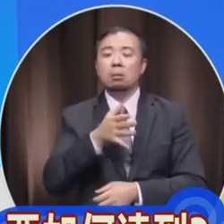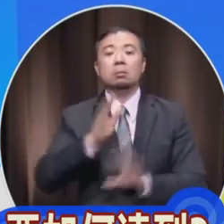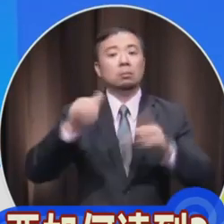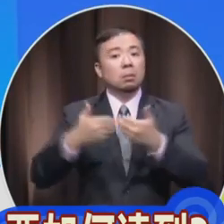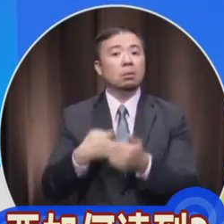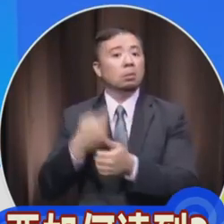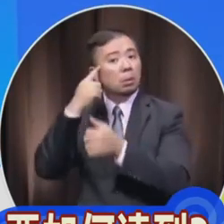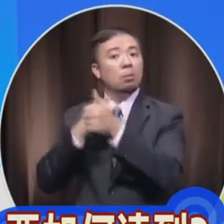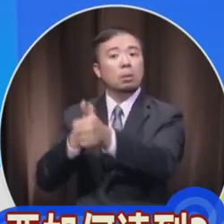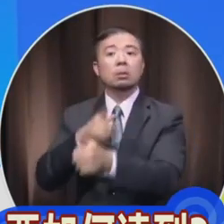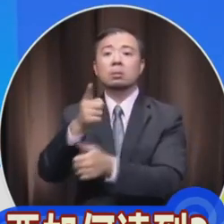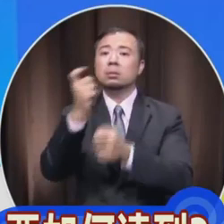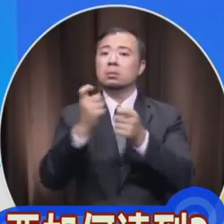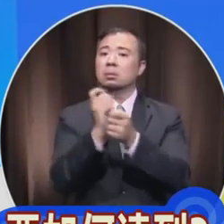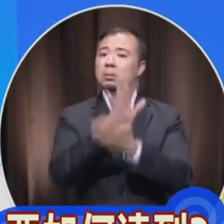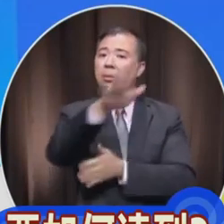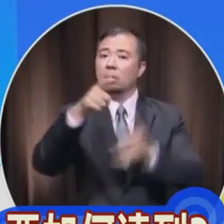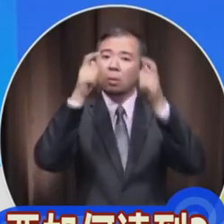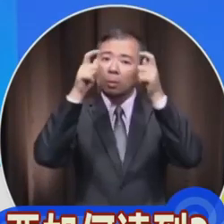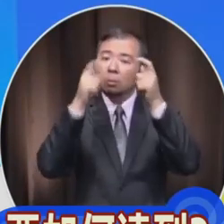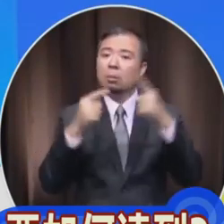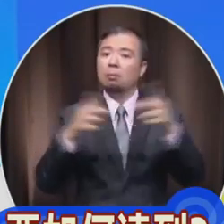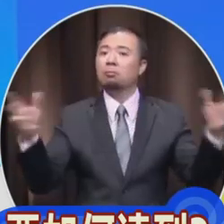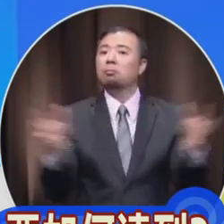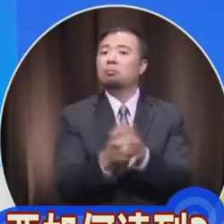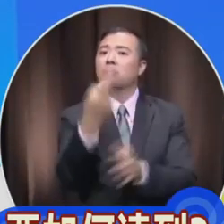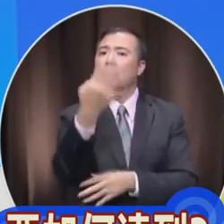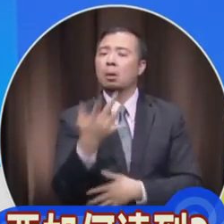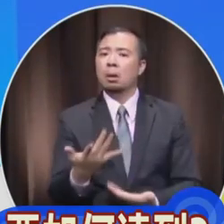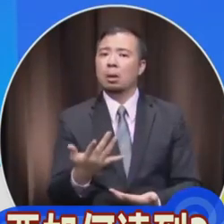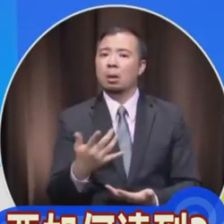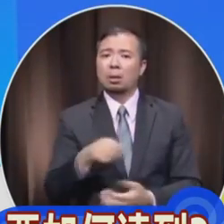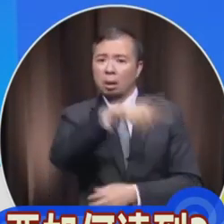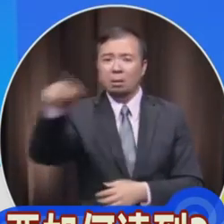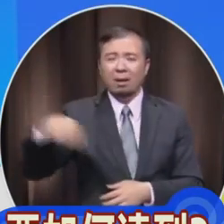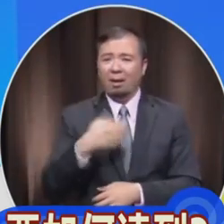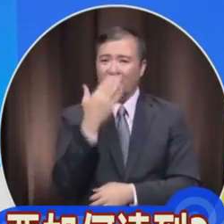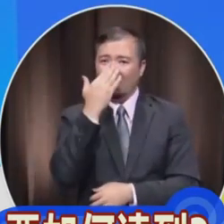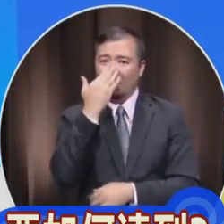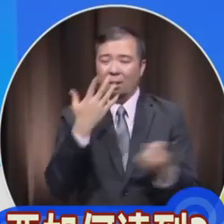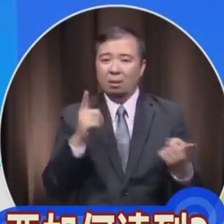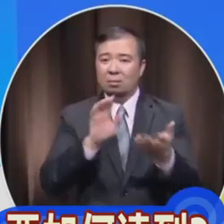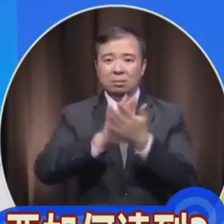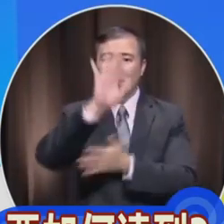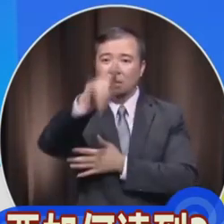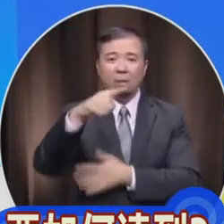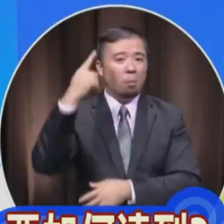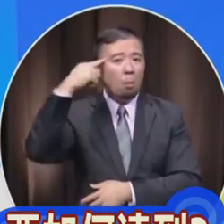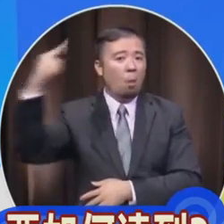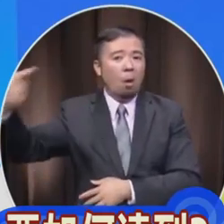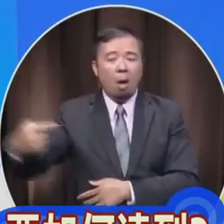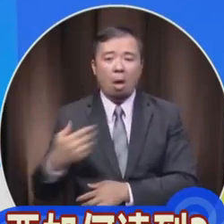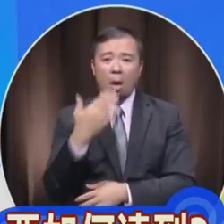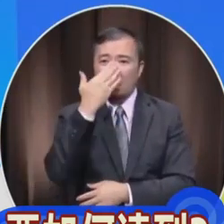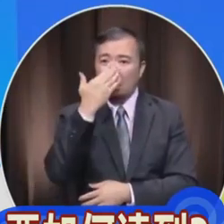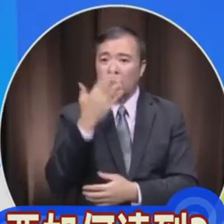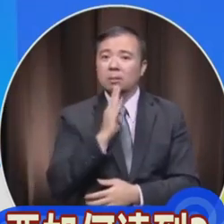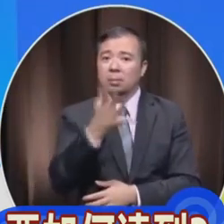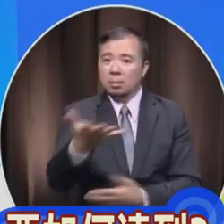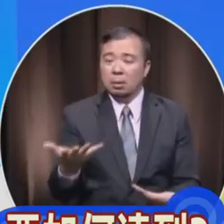口有多少？难道我们已经胆子越来越小了吗？我们连想都不敢想了吗？所以我觉得高雄人口如果